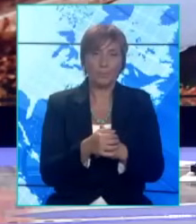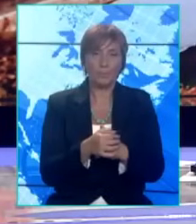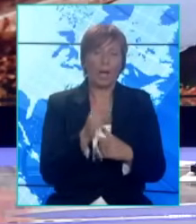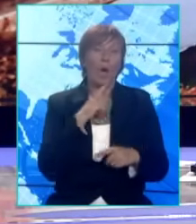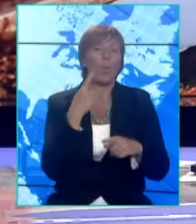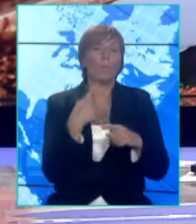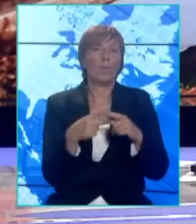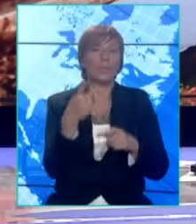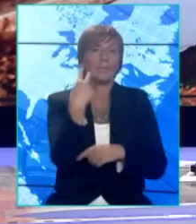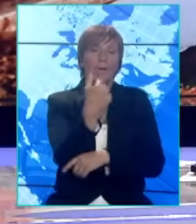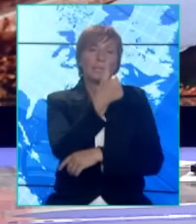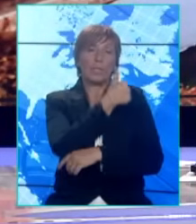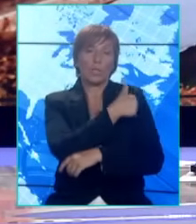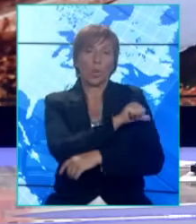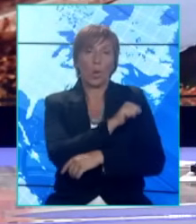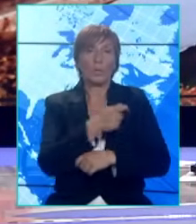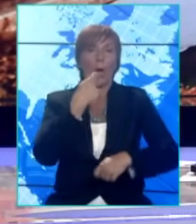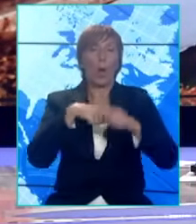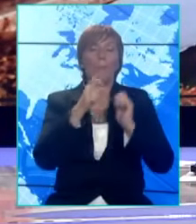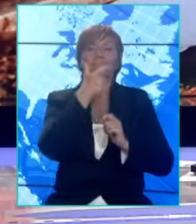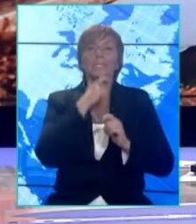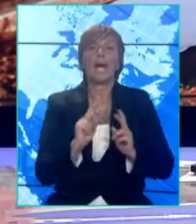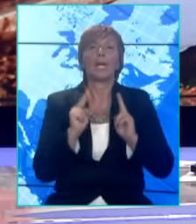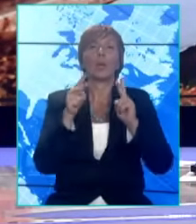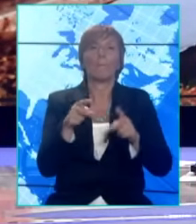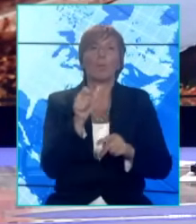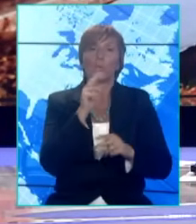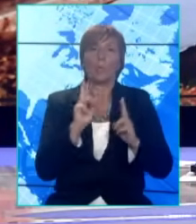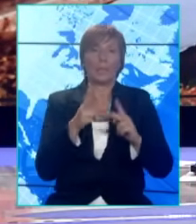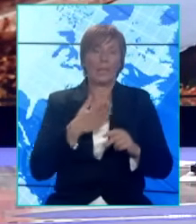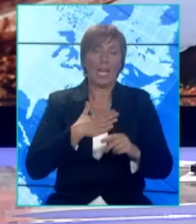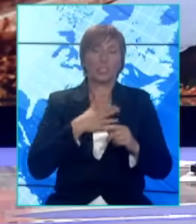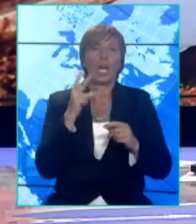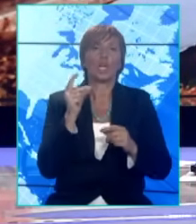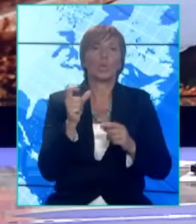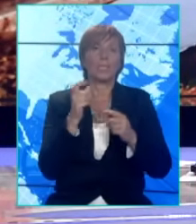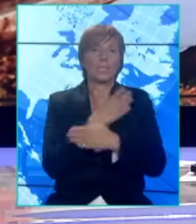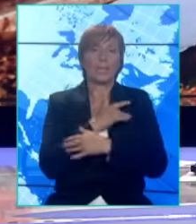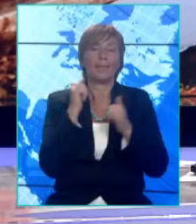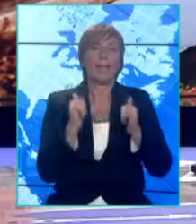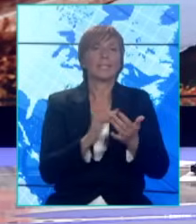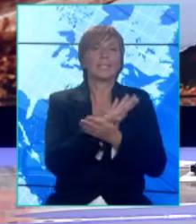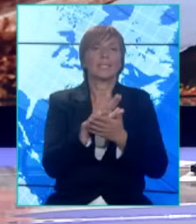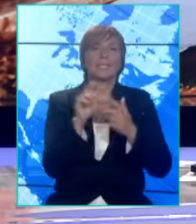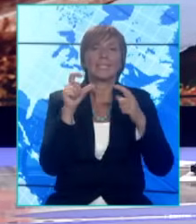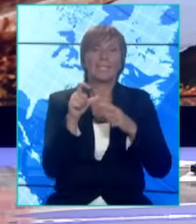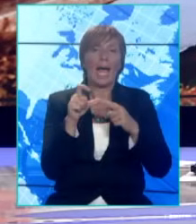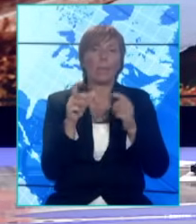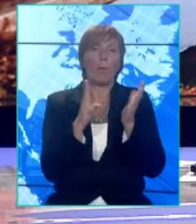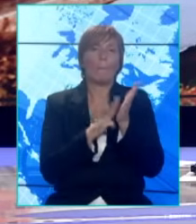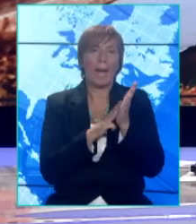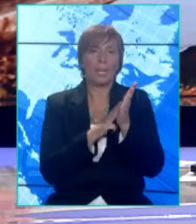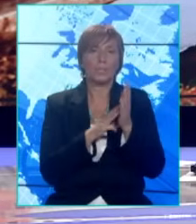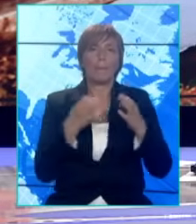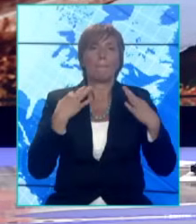A u povodu 20. obljetnice obnove Starog mosta u Mostaru, naša Rosanda Zovko danas je razgovarala sa Salemom